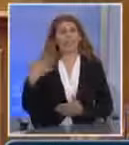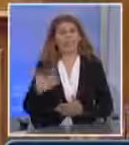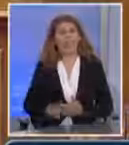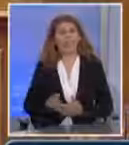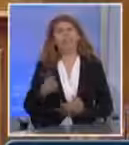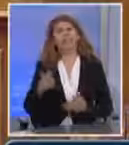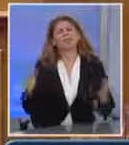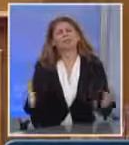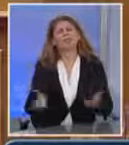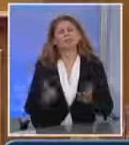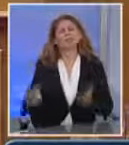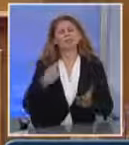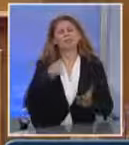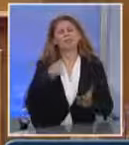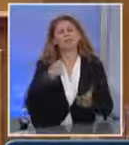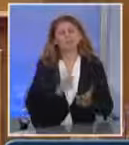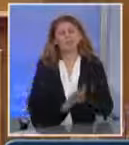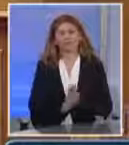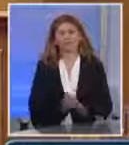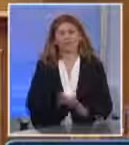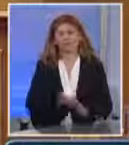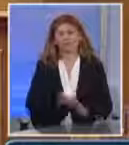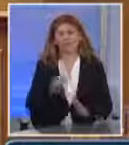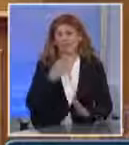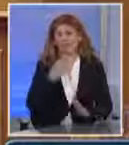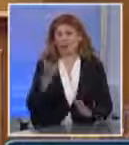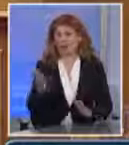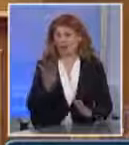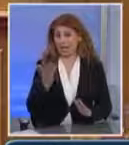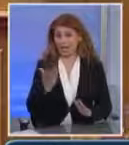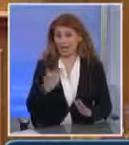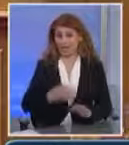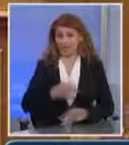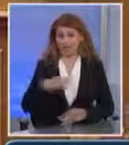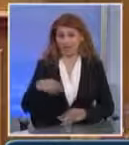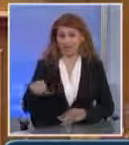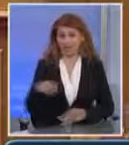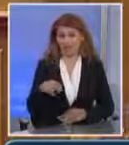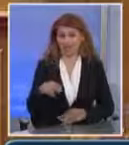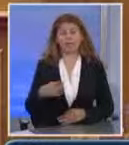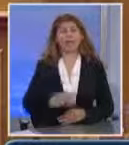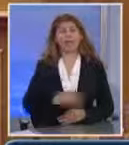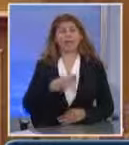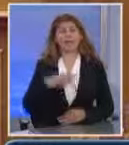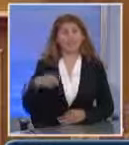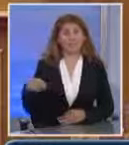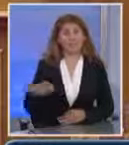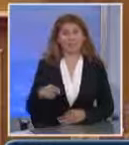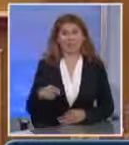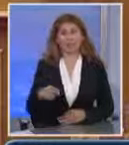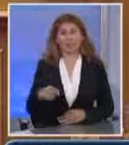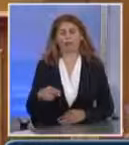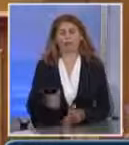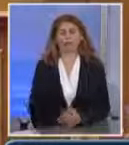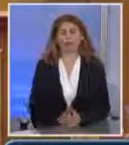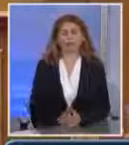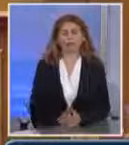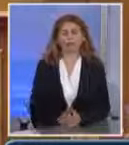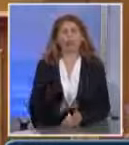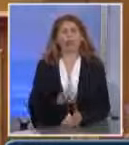έτσι κι αλλιώς ιτηθεί. Να σας πω όμως κάτι, κύριοι συνάδελφοι. κύριοι συνάδελφοι της συμπολίτευσης,